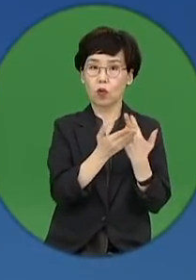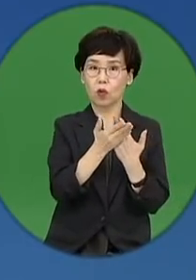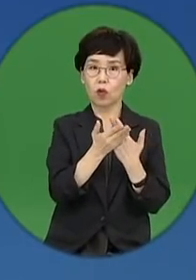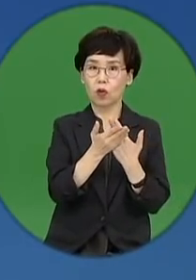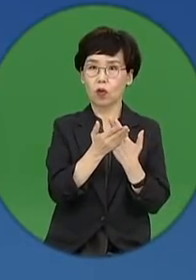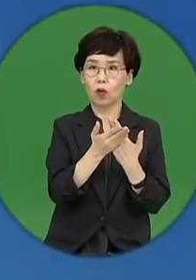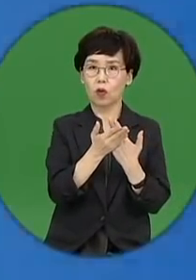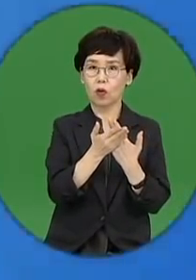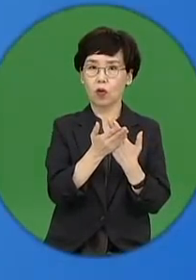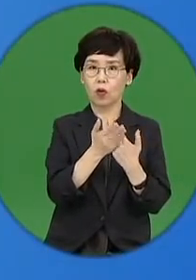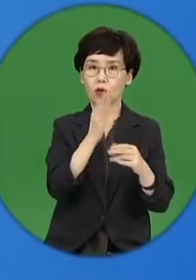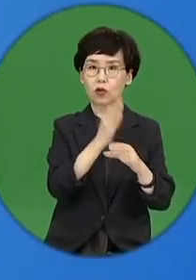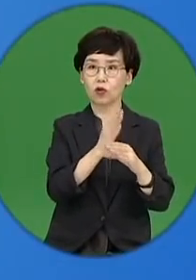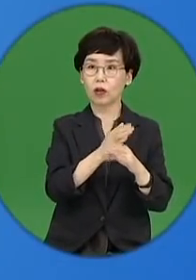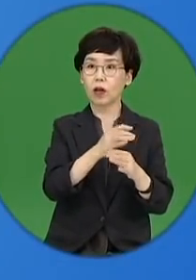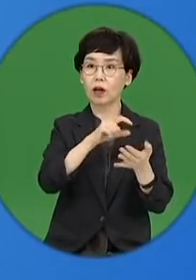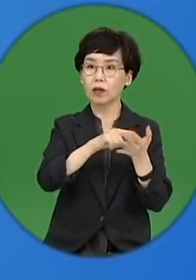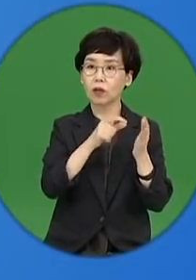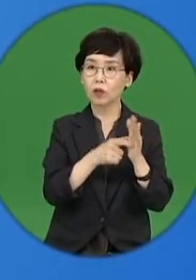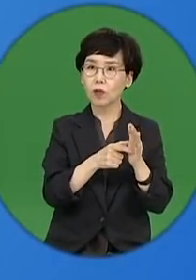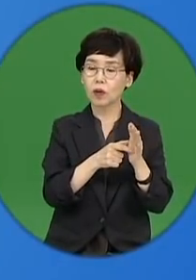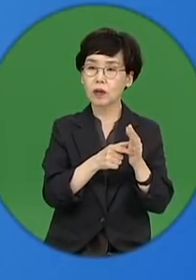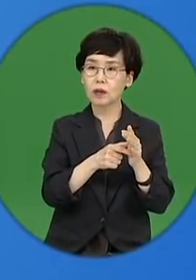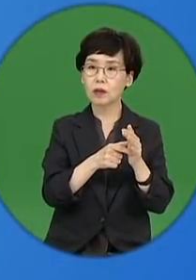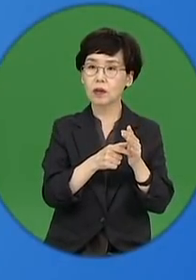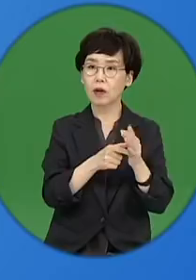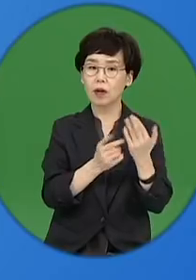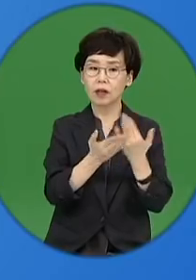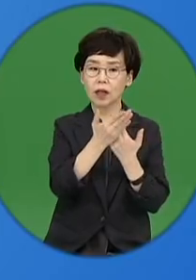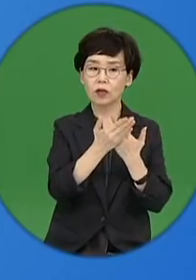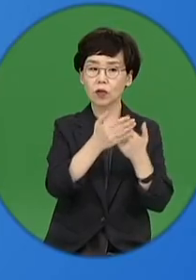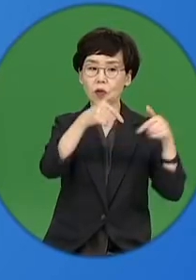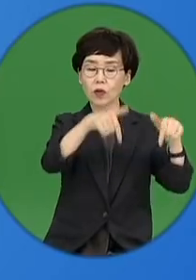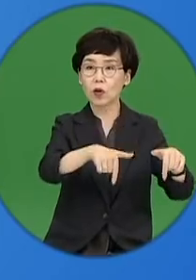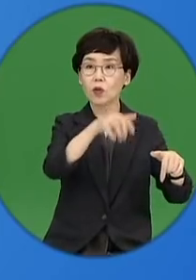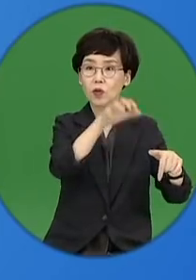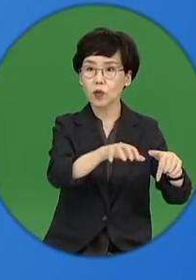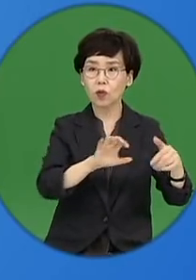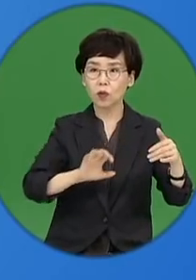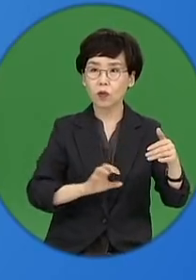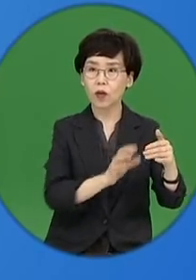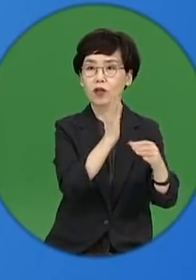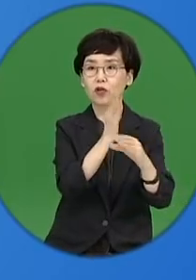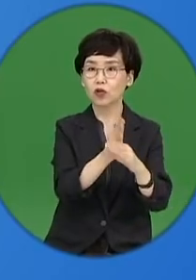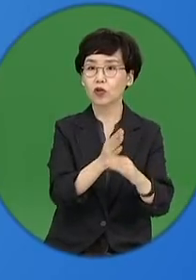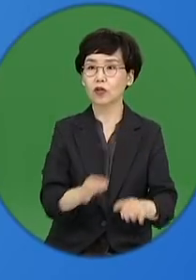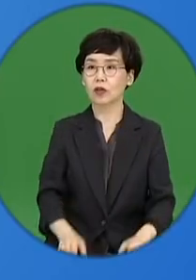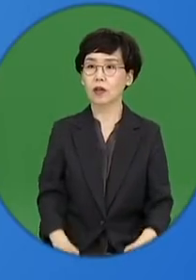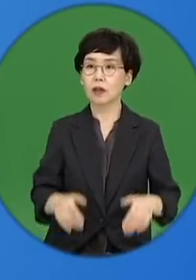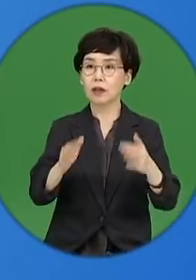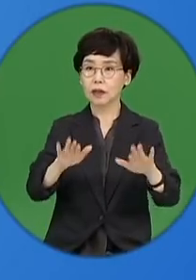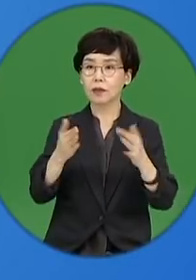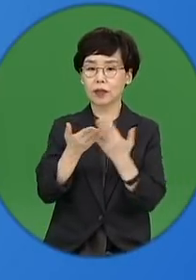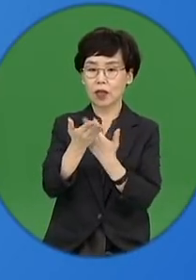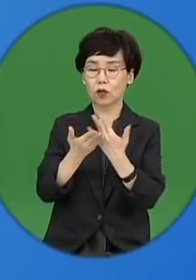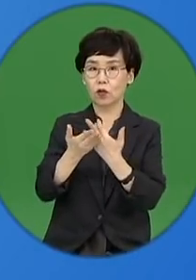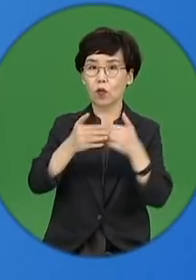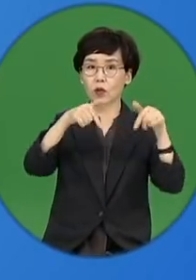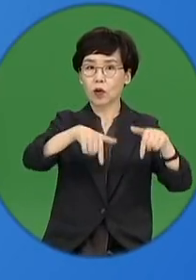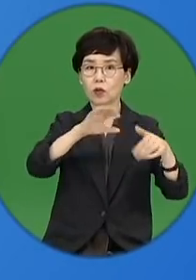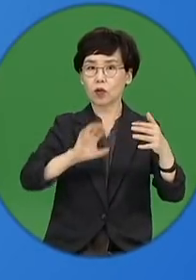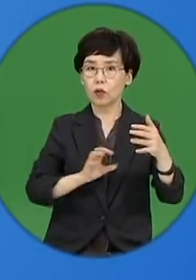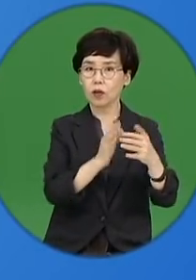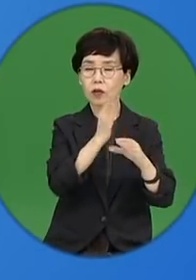중간 정도에서 가장 인접한 서해상, 그러니까 제주도 서쪽 바다를 지나고 보시면 됩니다. 지금 제주도 서쪽 바다를 지나고 있다. 네,